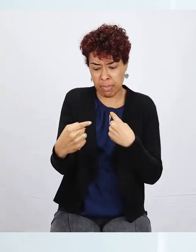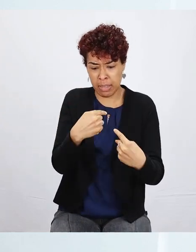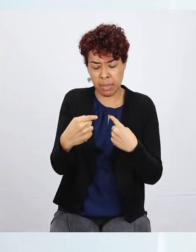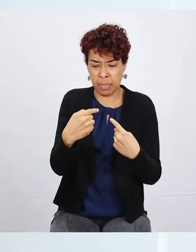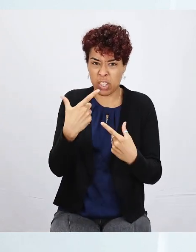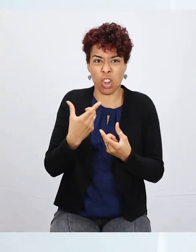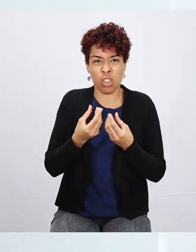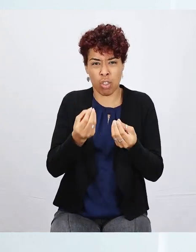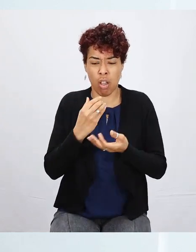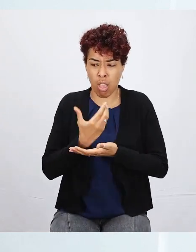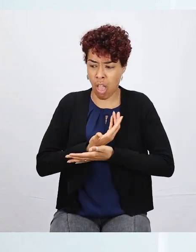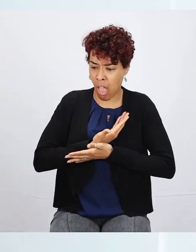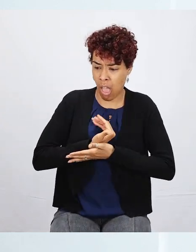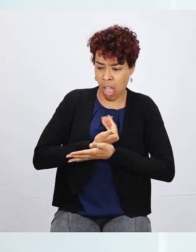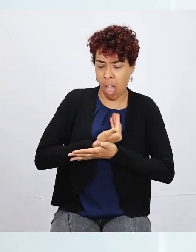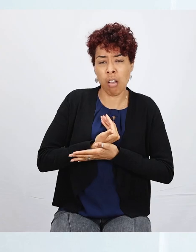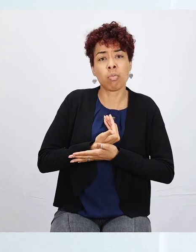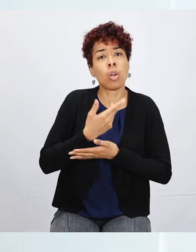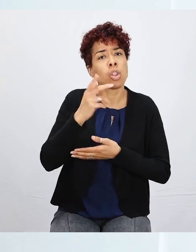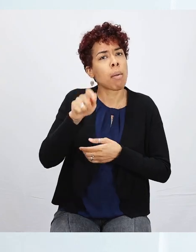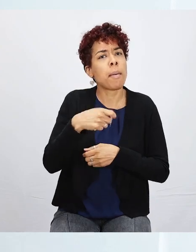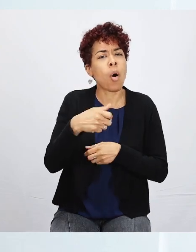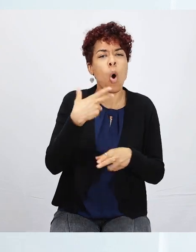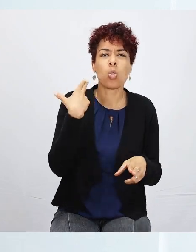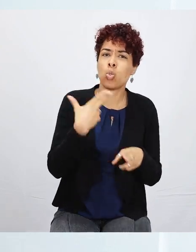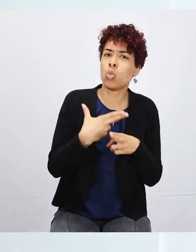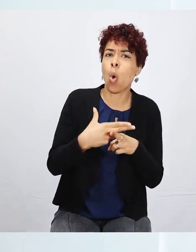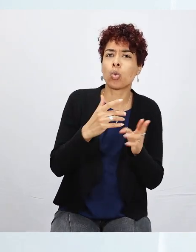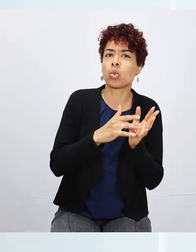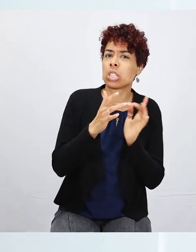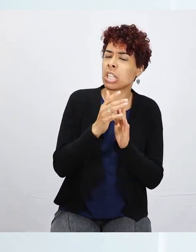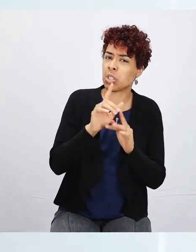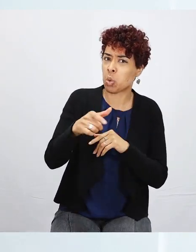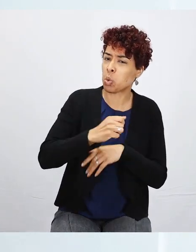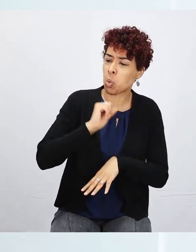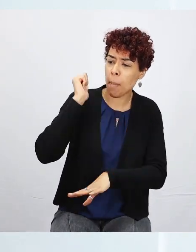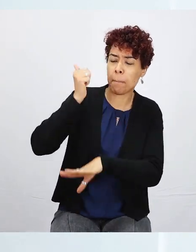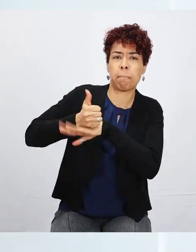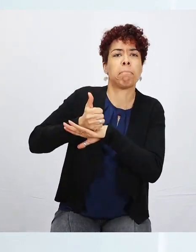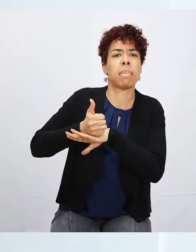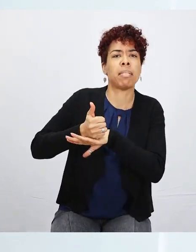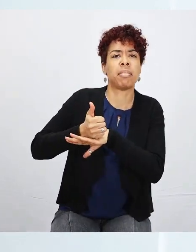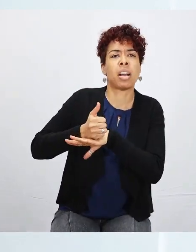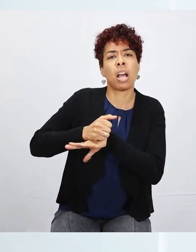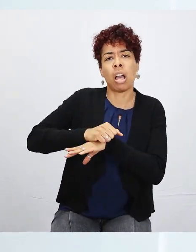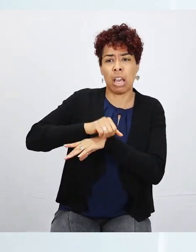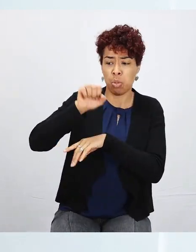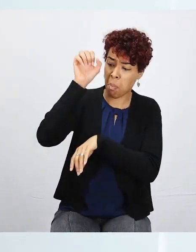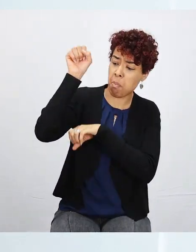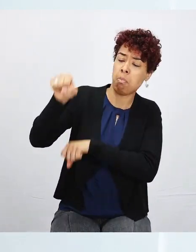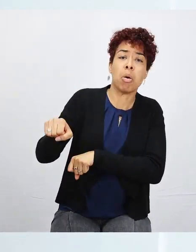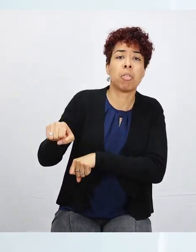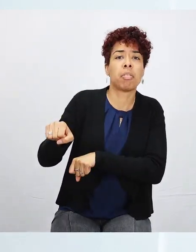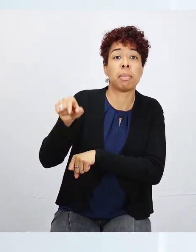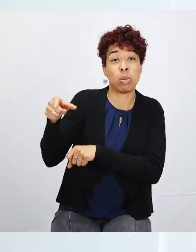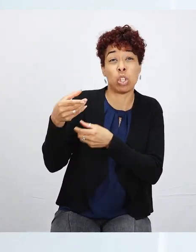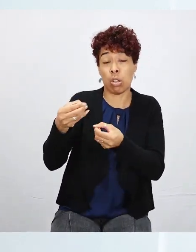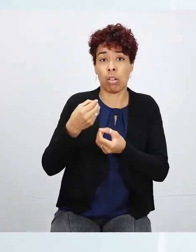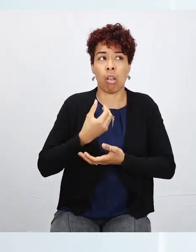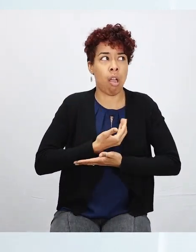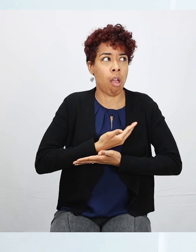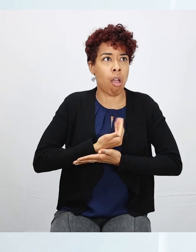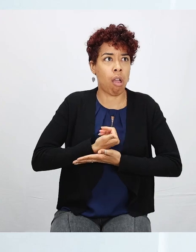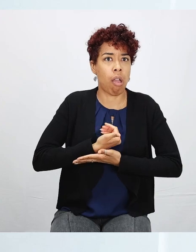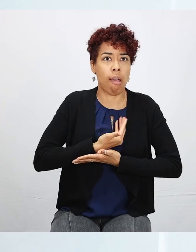qui déclare que dans le nom de Jésus, tu as le pouvoir de marcher sur la puissance de l'adversaire et que rien ne peut te nuire.